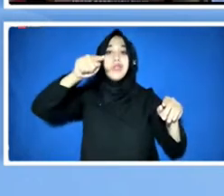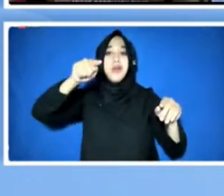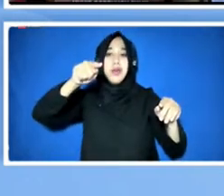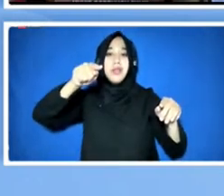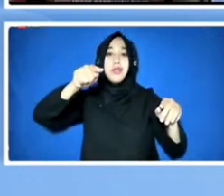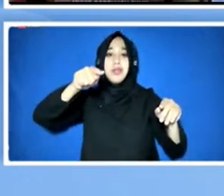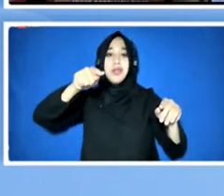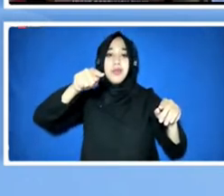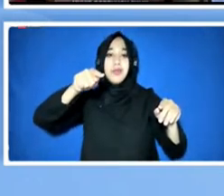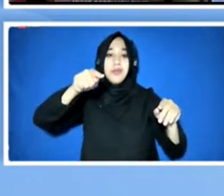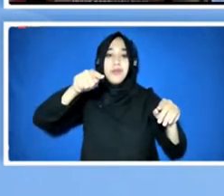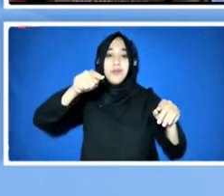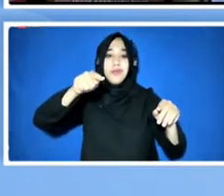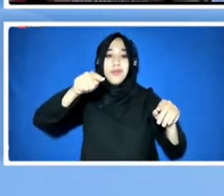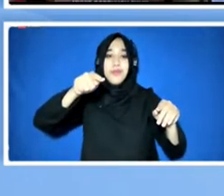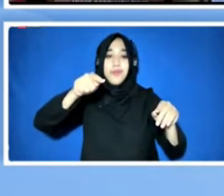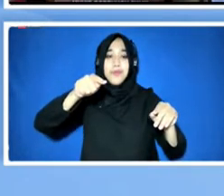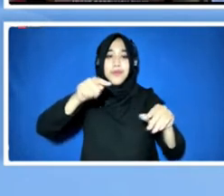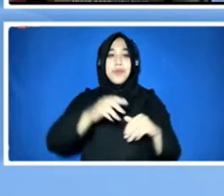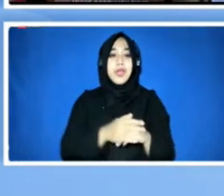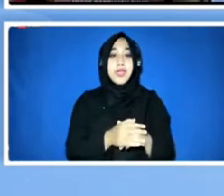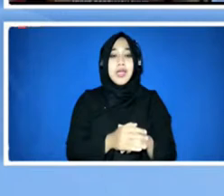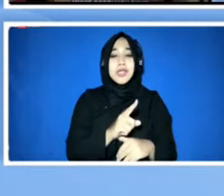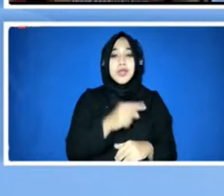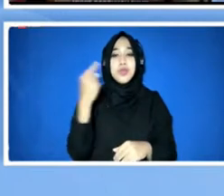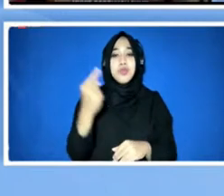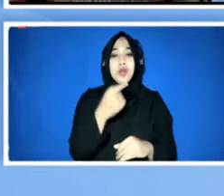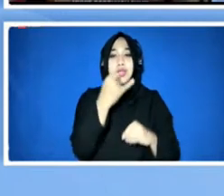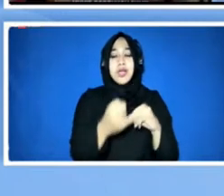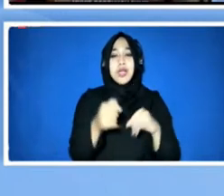1 bulan lebih terakhir. Lanjut.